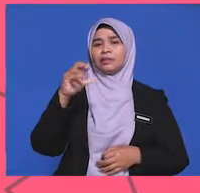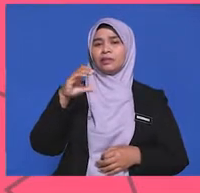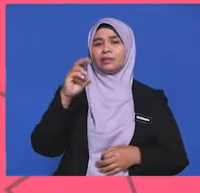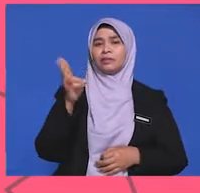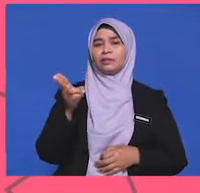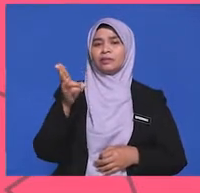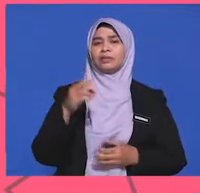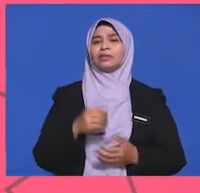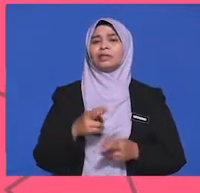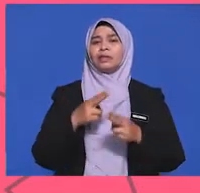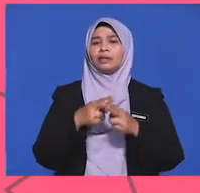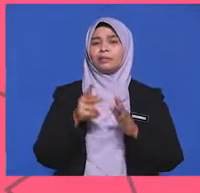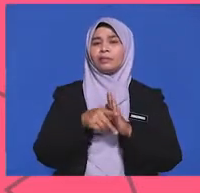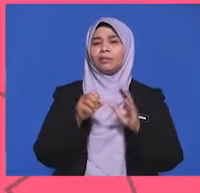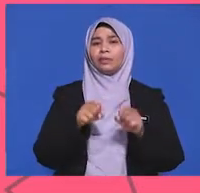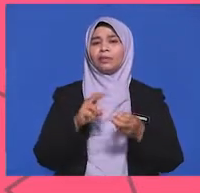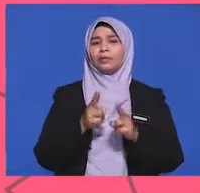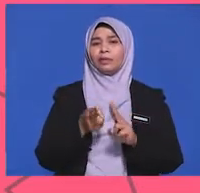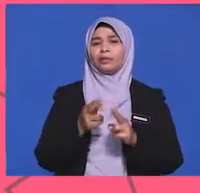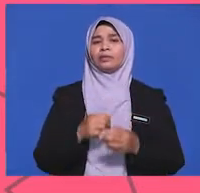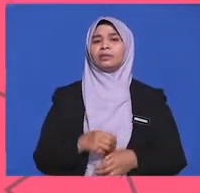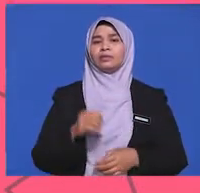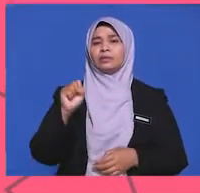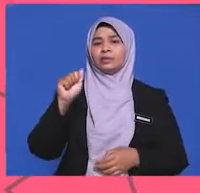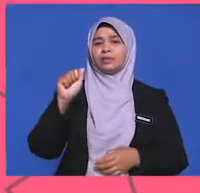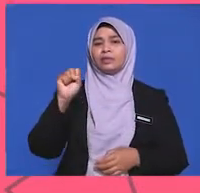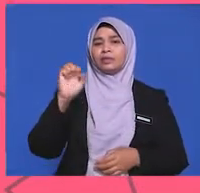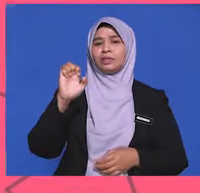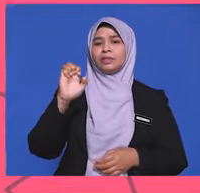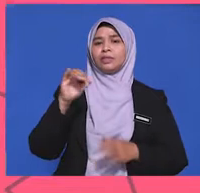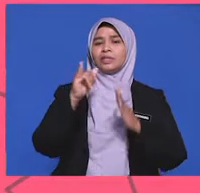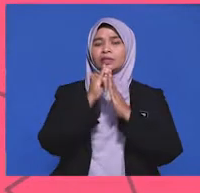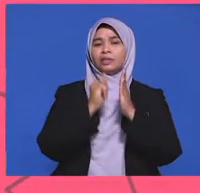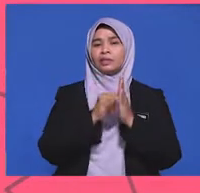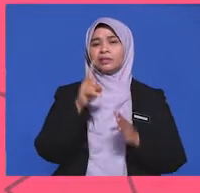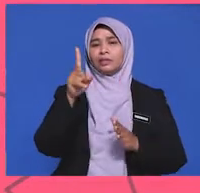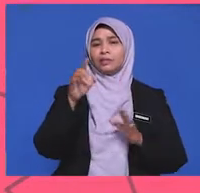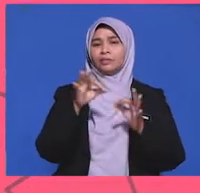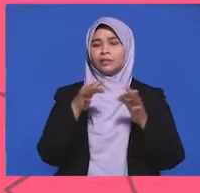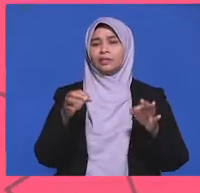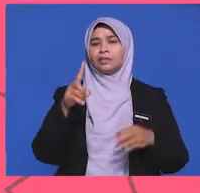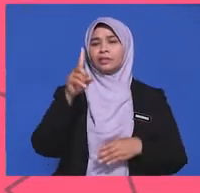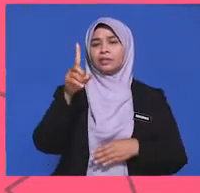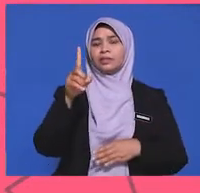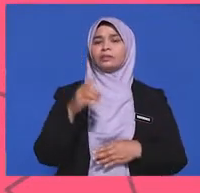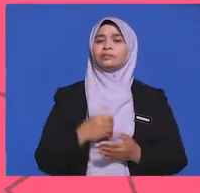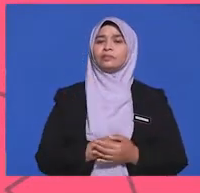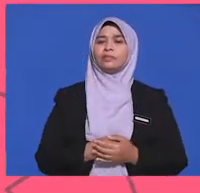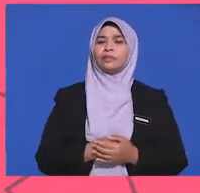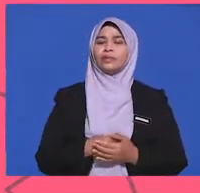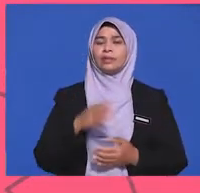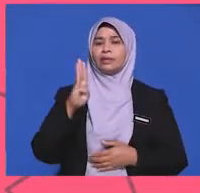kurungan, nama pemboleh ubah, case, syarat satu, pernyataan satu.